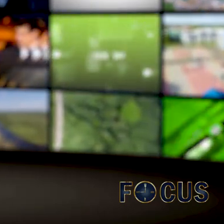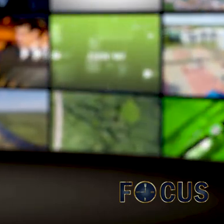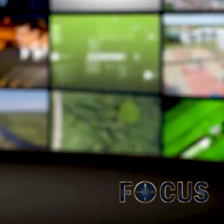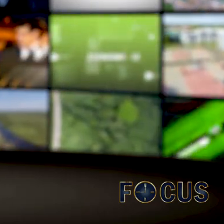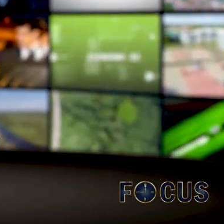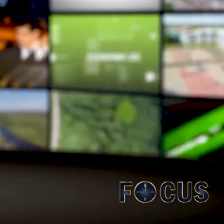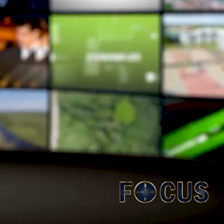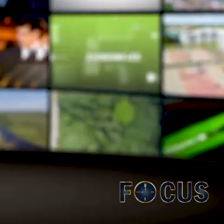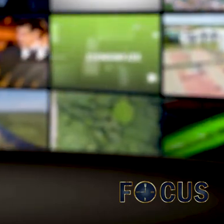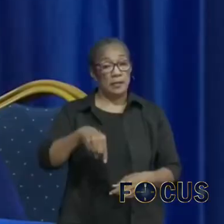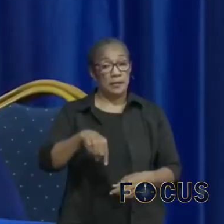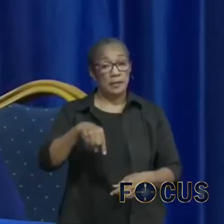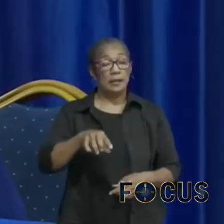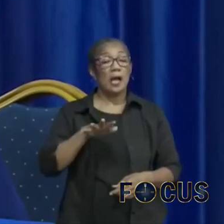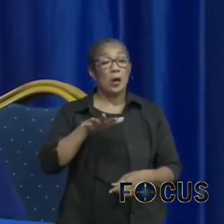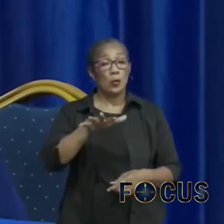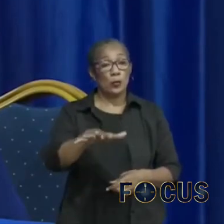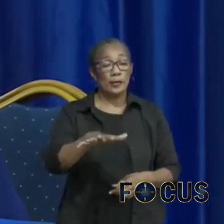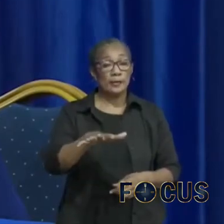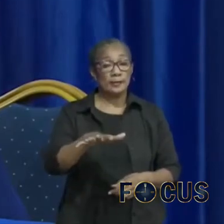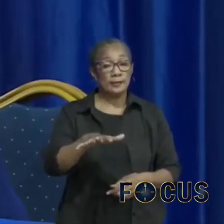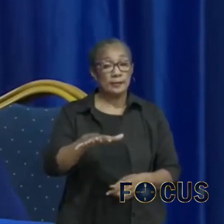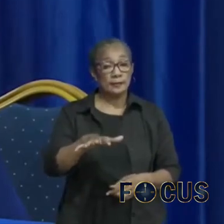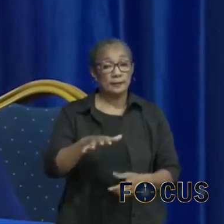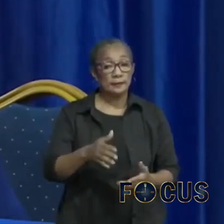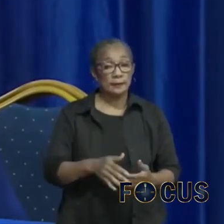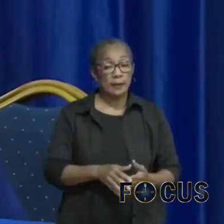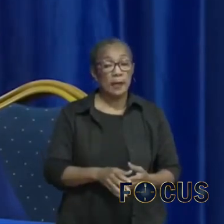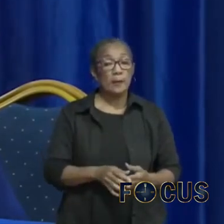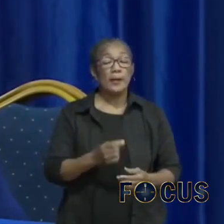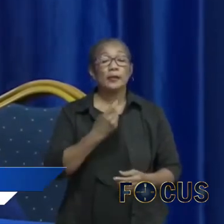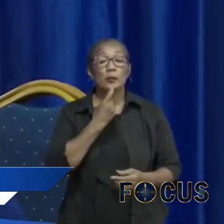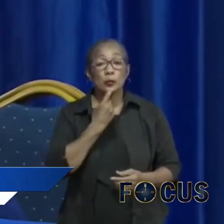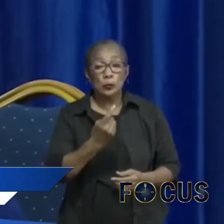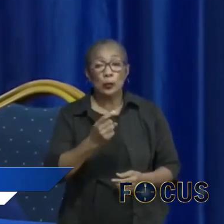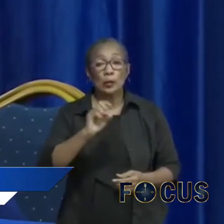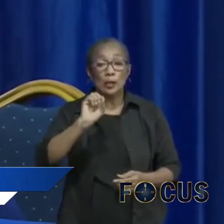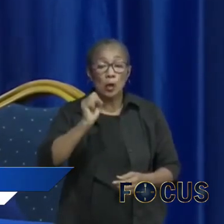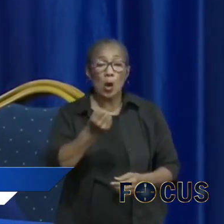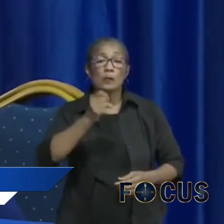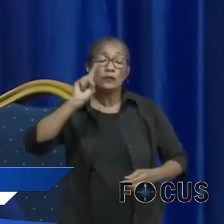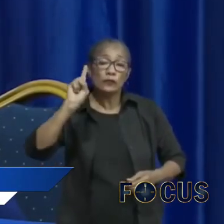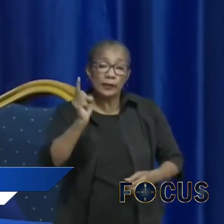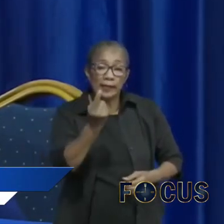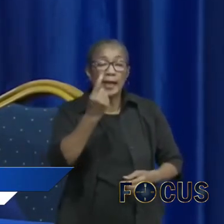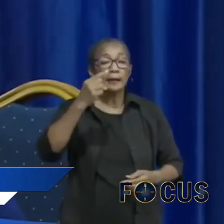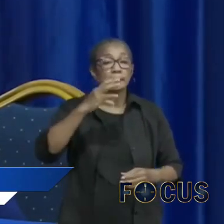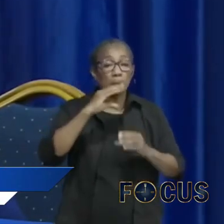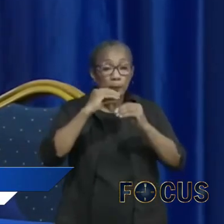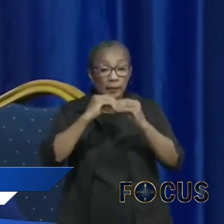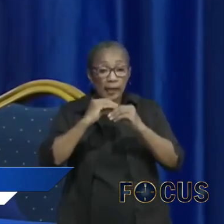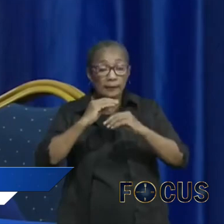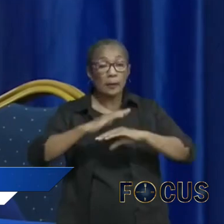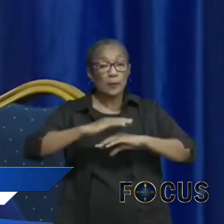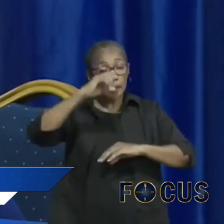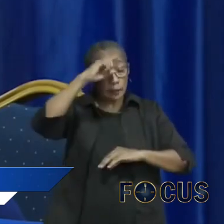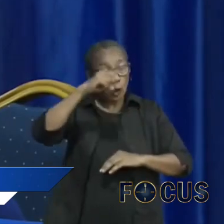volgende verklaring gegeven. Met de bedoeling om vooral de ouders